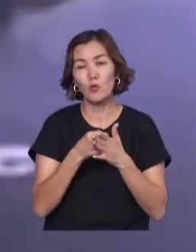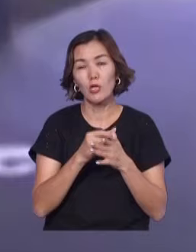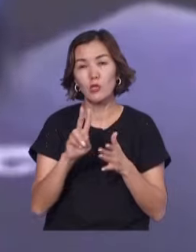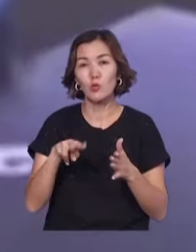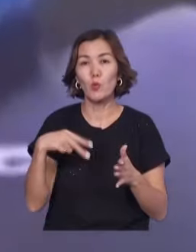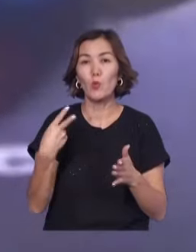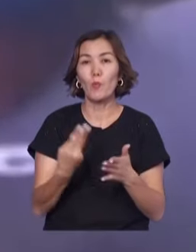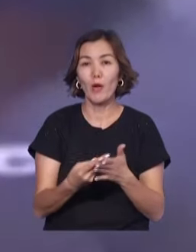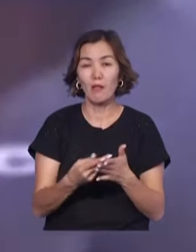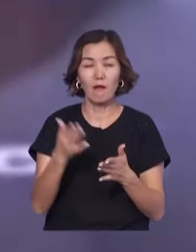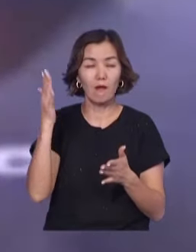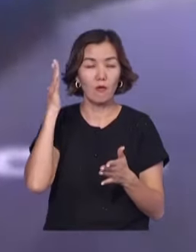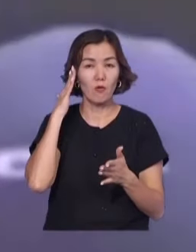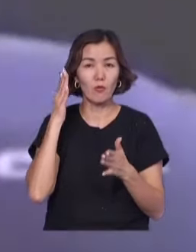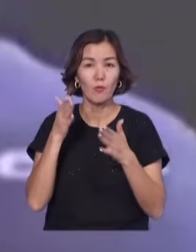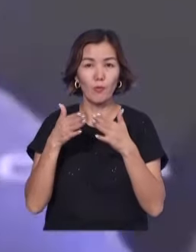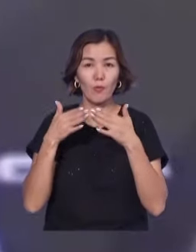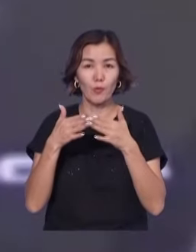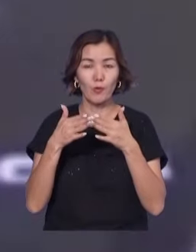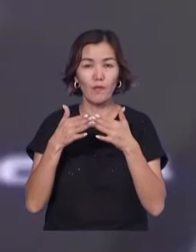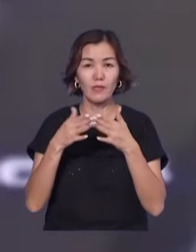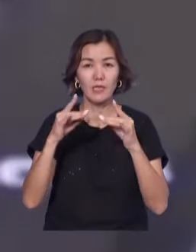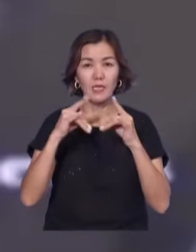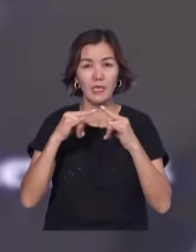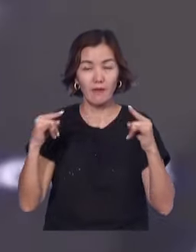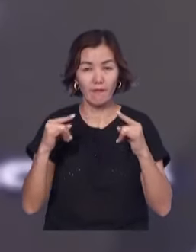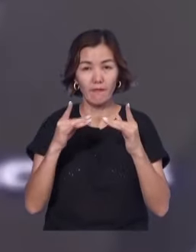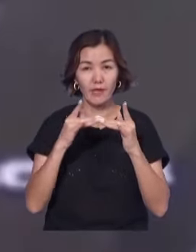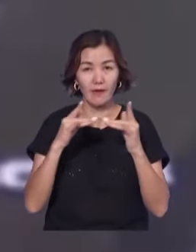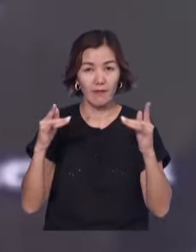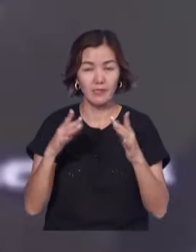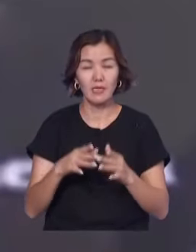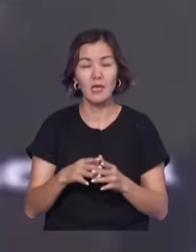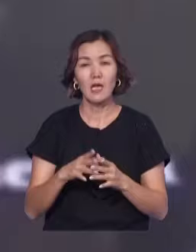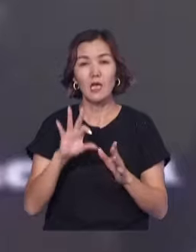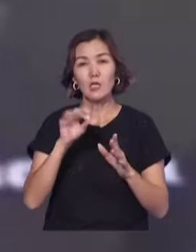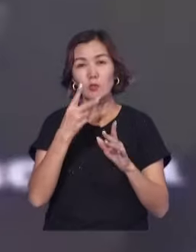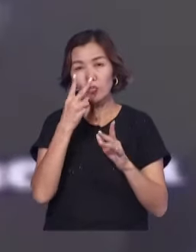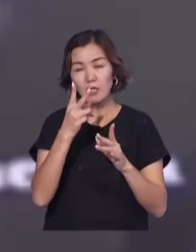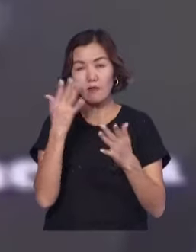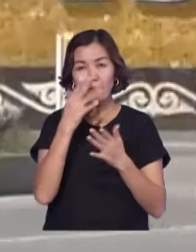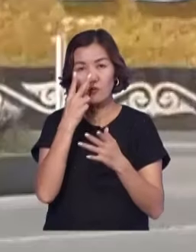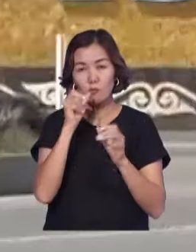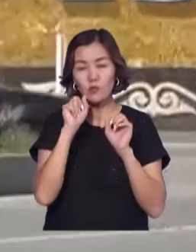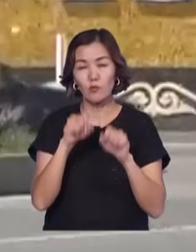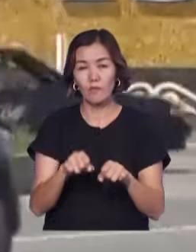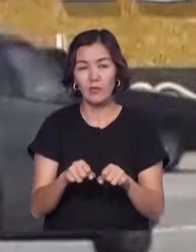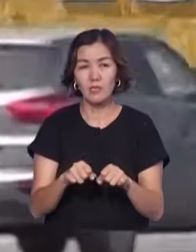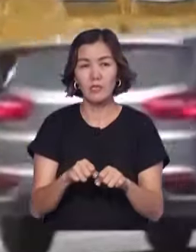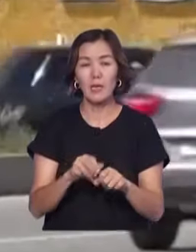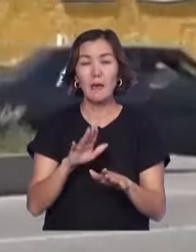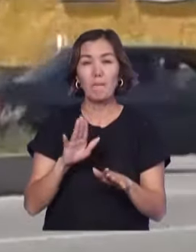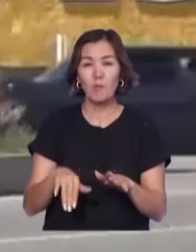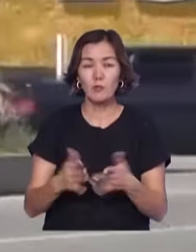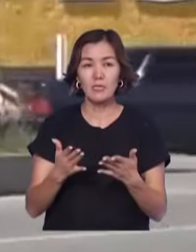девочка ударилась головой о твердый бортик кровати. Видео появилось в соцсети. Под публикацией родительница сообщает, что после